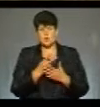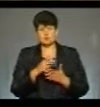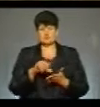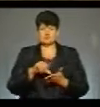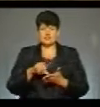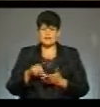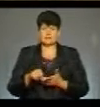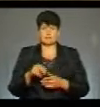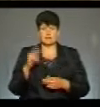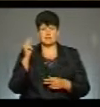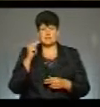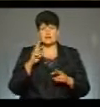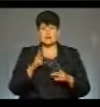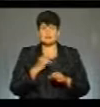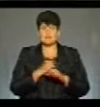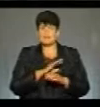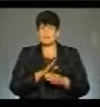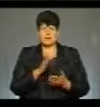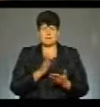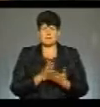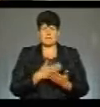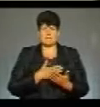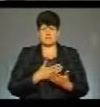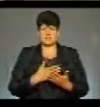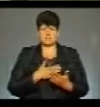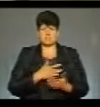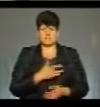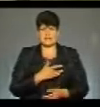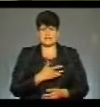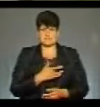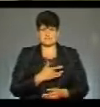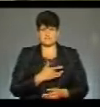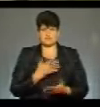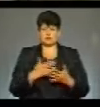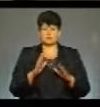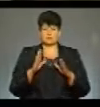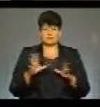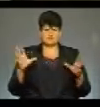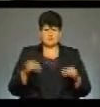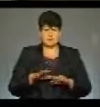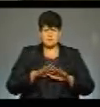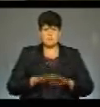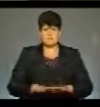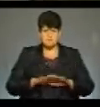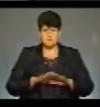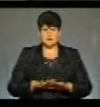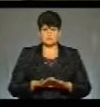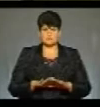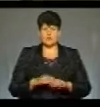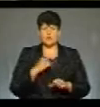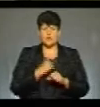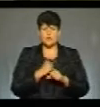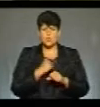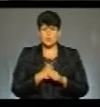учасникам навчання, як робити непрямий масаж серця. Якщо ми будемо всією масою корпусу тіла,